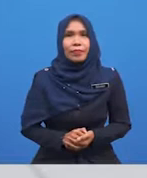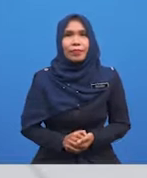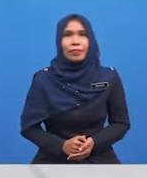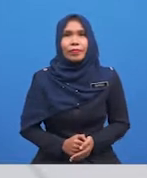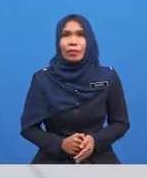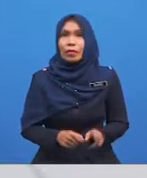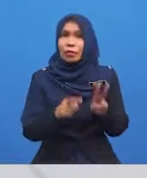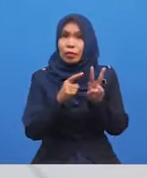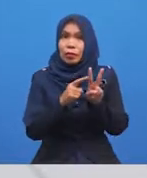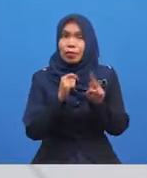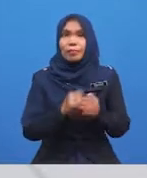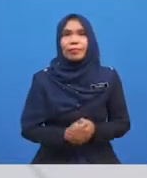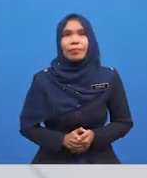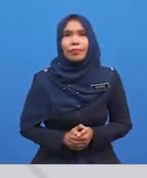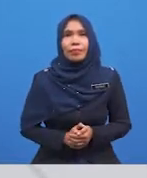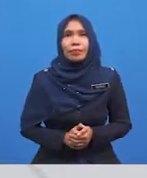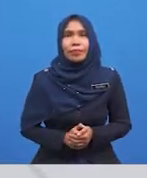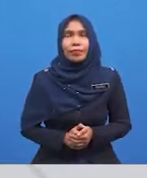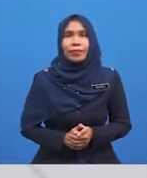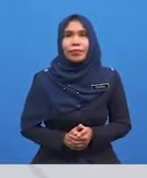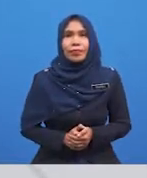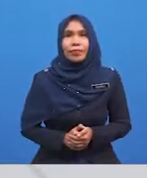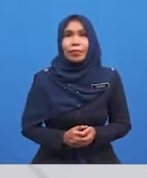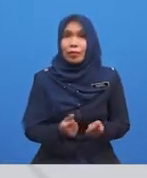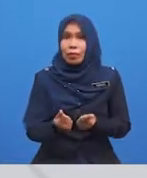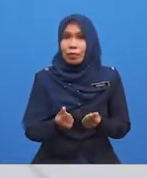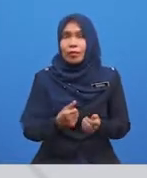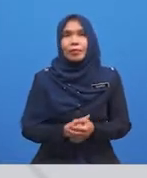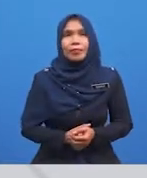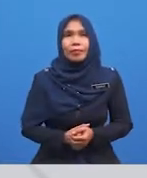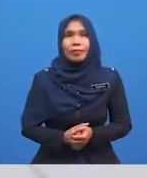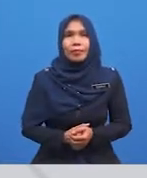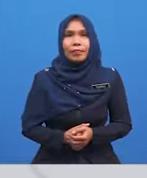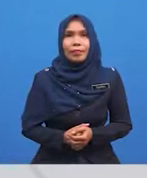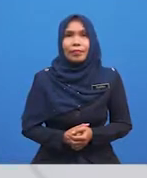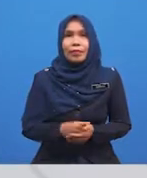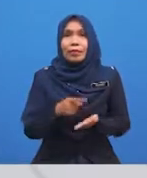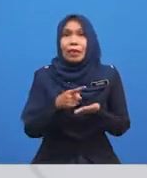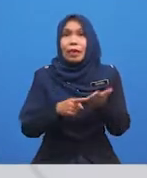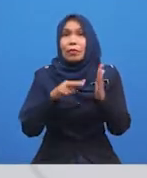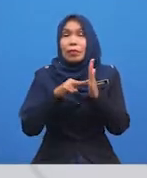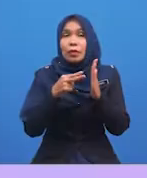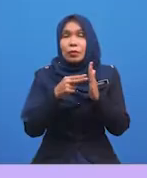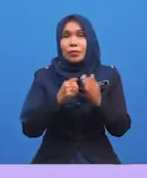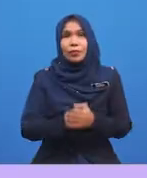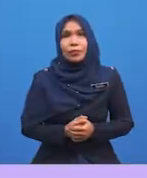yang kedua iaitu faktor ekonomi. Apakah pula yang dimaksudkan dengan ekonomi?